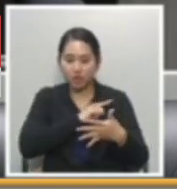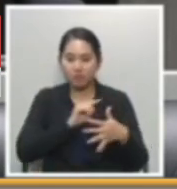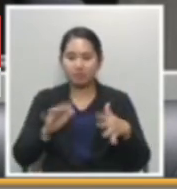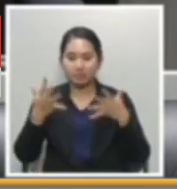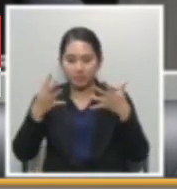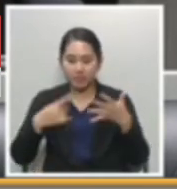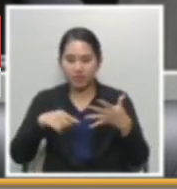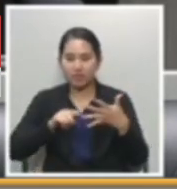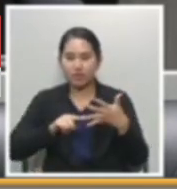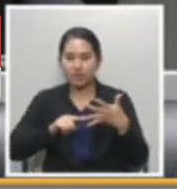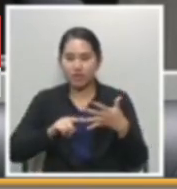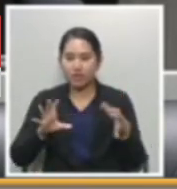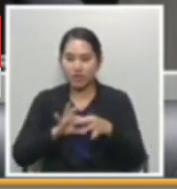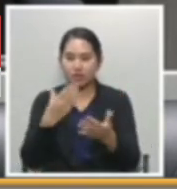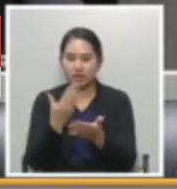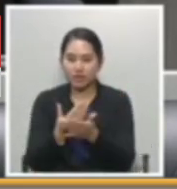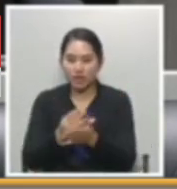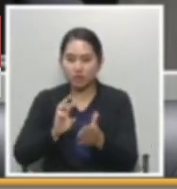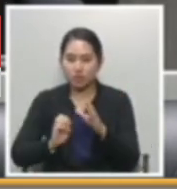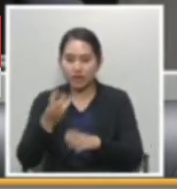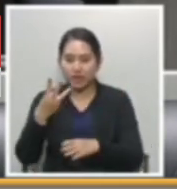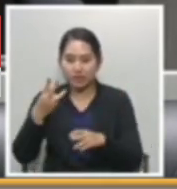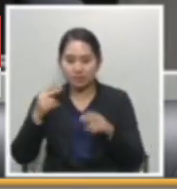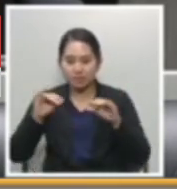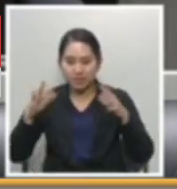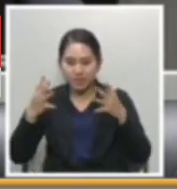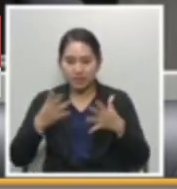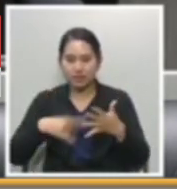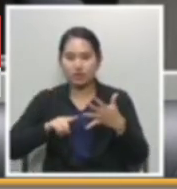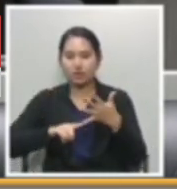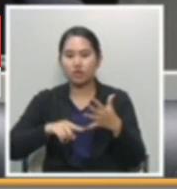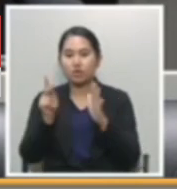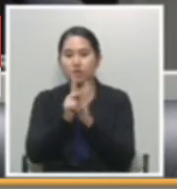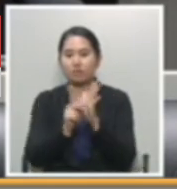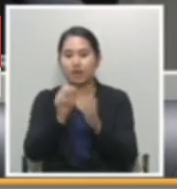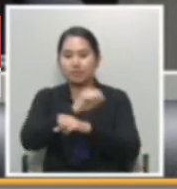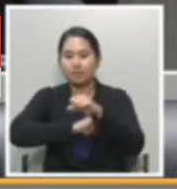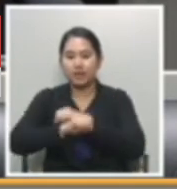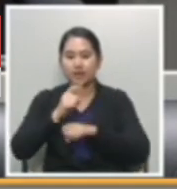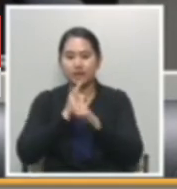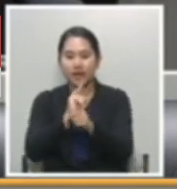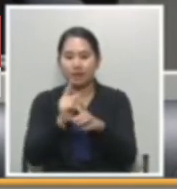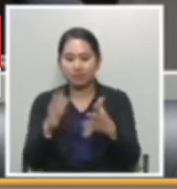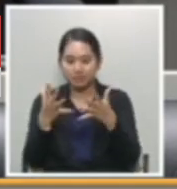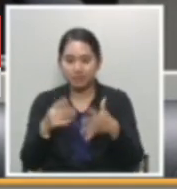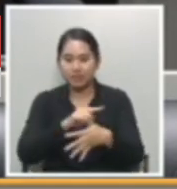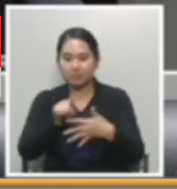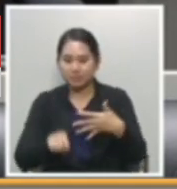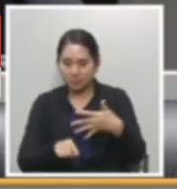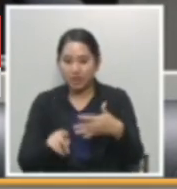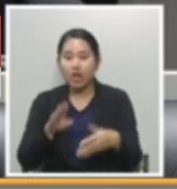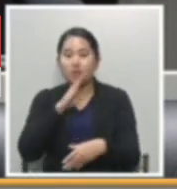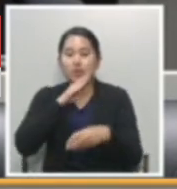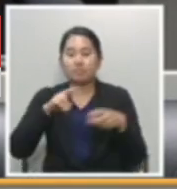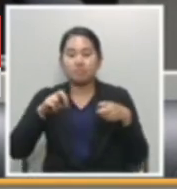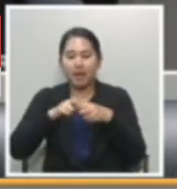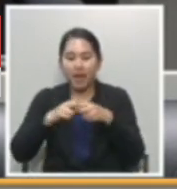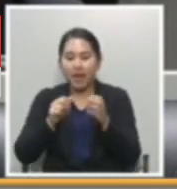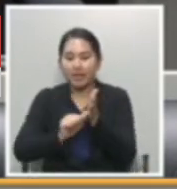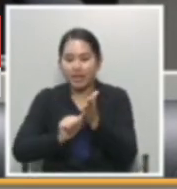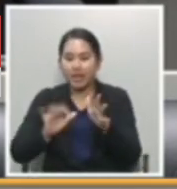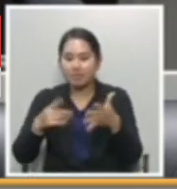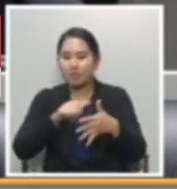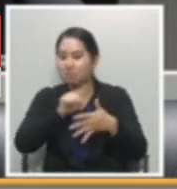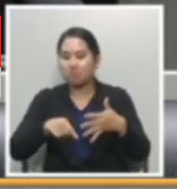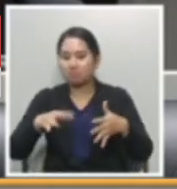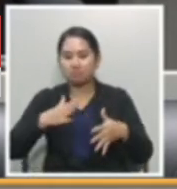ไม่มีวินัยทางการเงินการคลังและไม่ปฏิบัติตามกฎหมายและรัฐธรรมนูญถ้าไม่แก้ไขประเด็นเหล่านี้ผมให้